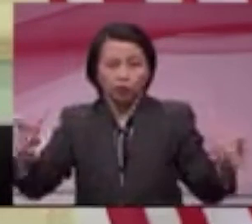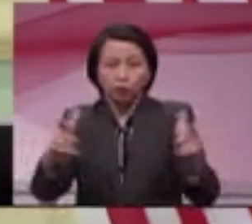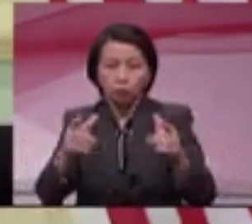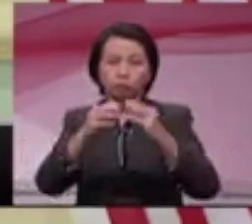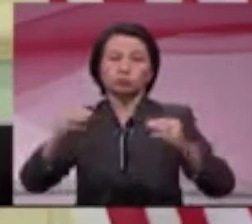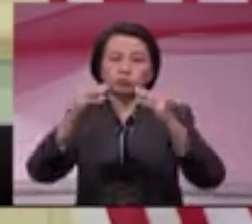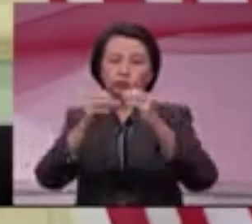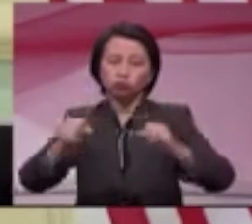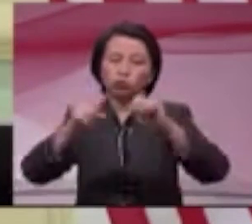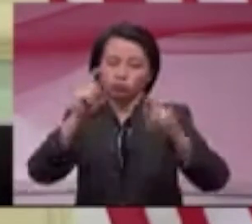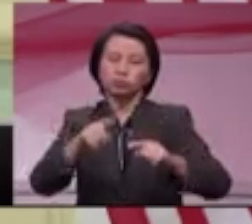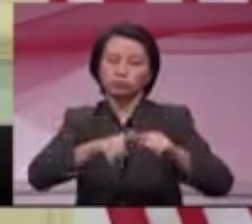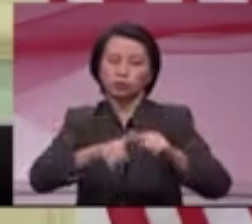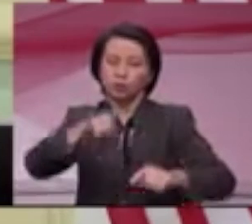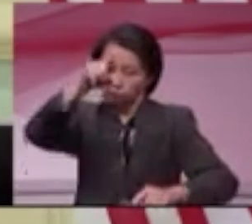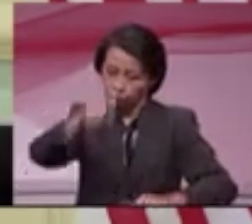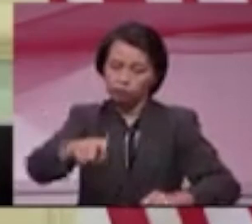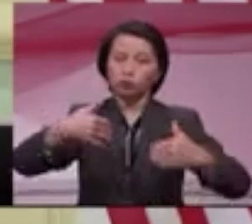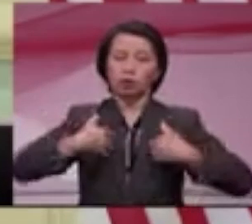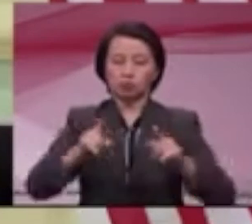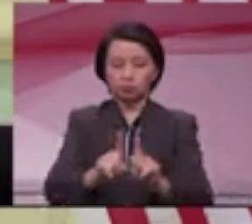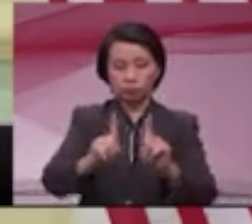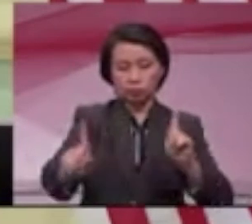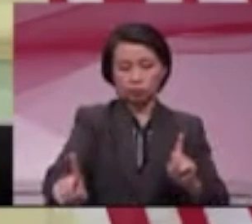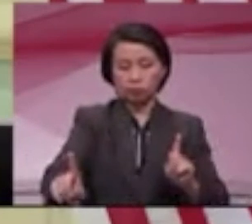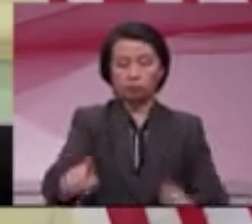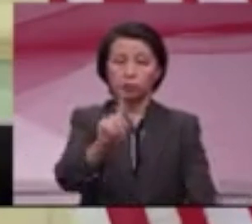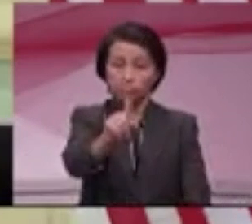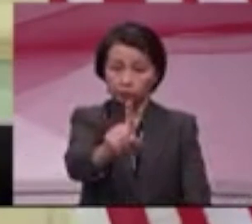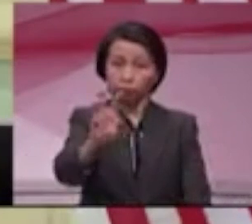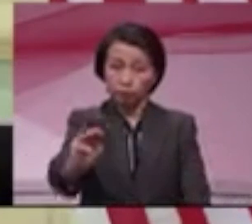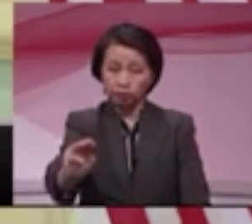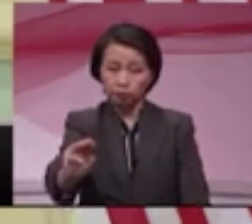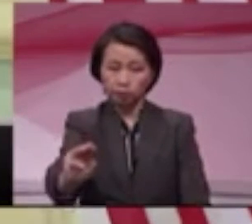dan perlu ada penjarakan sosial 1 meter tersebut.